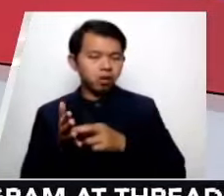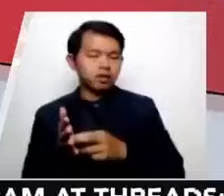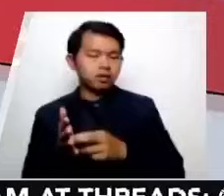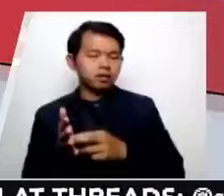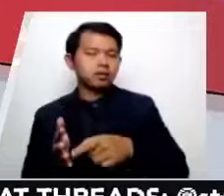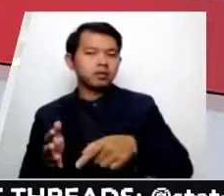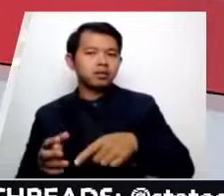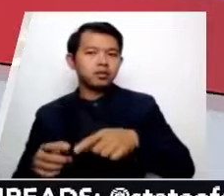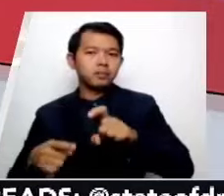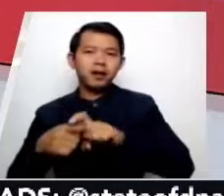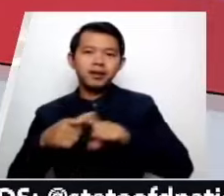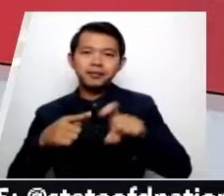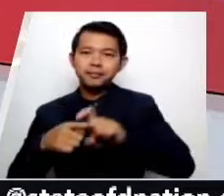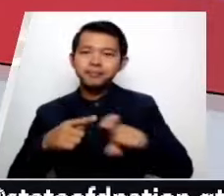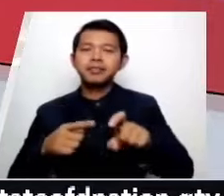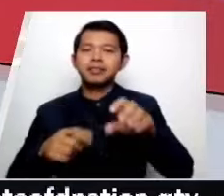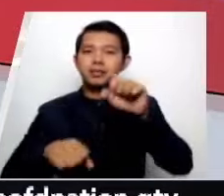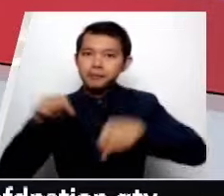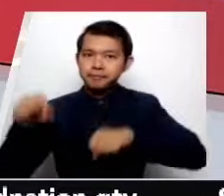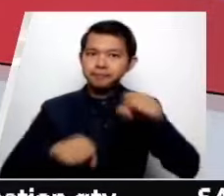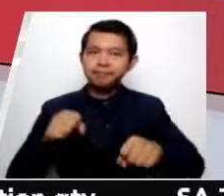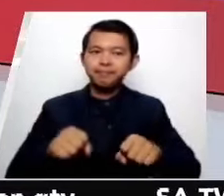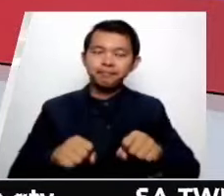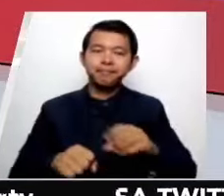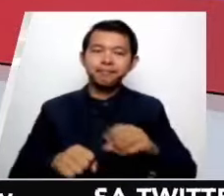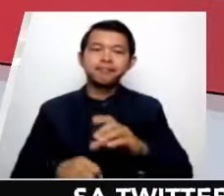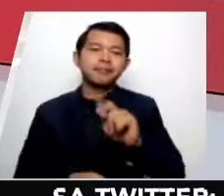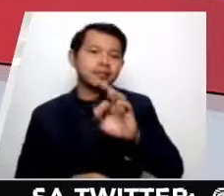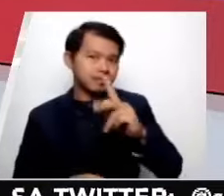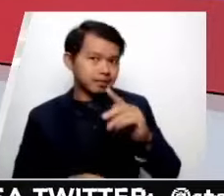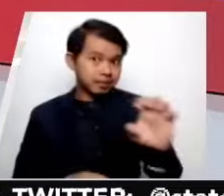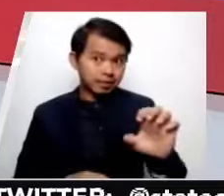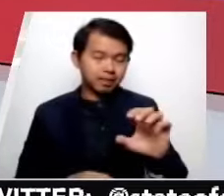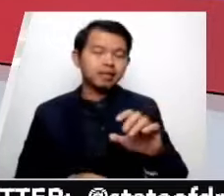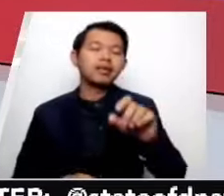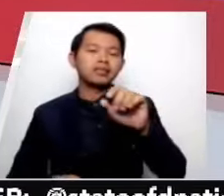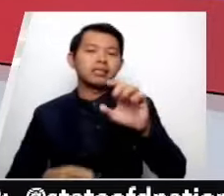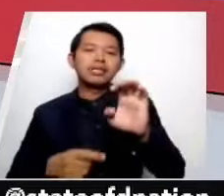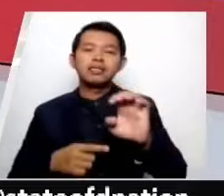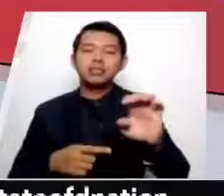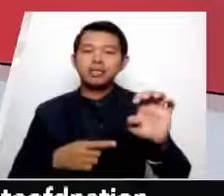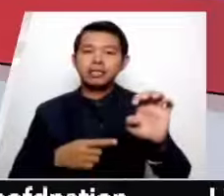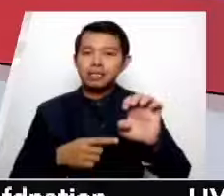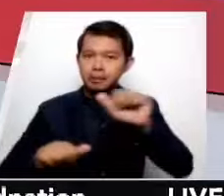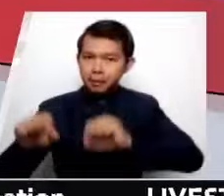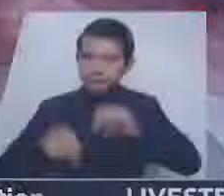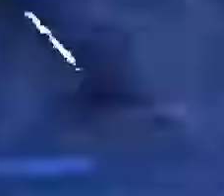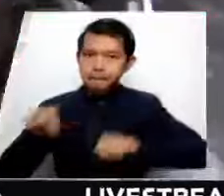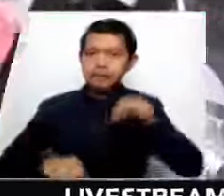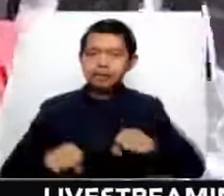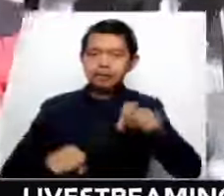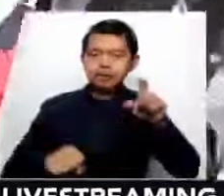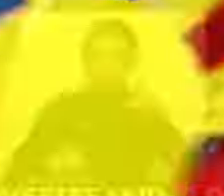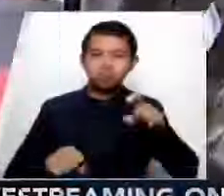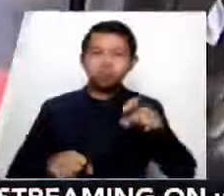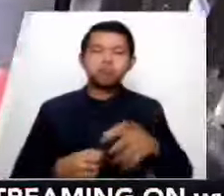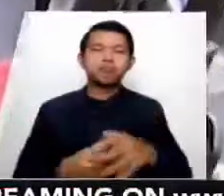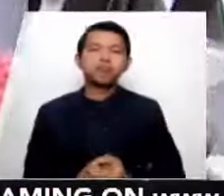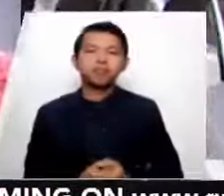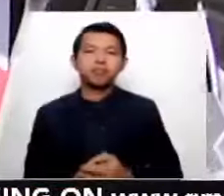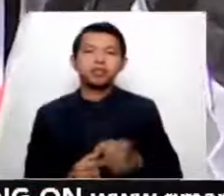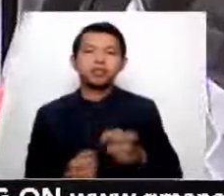e-vehicles gaya ng e-trike at e-bike. Kailangan pa kayang magpasa ng batas para riyan? May report si Joseph Moro.